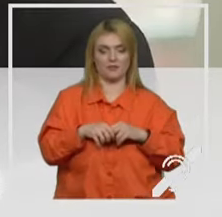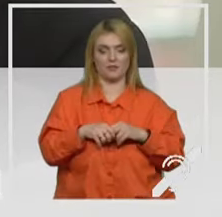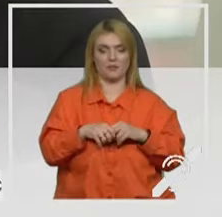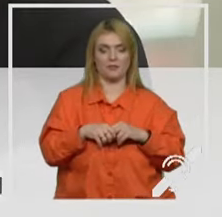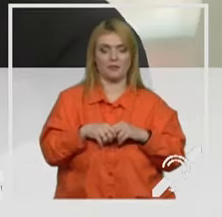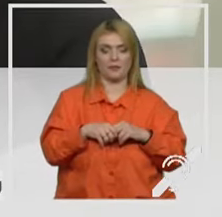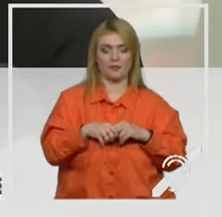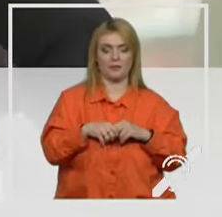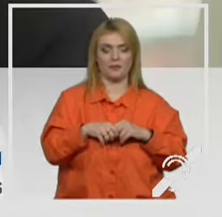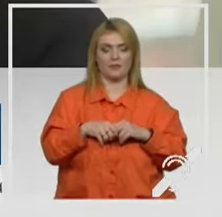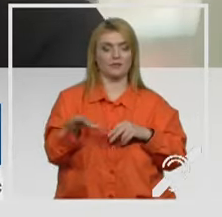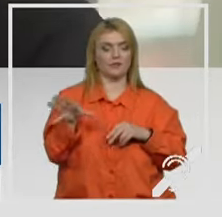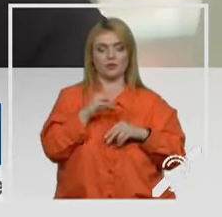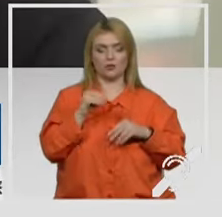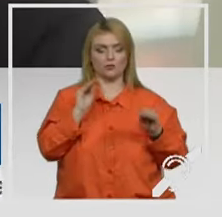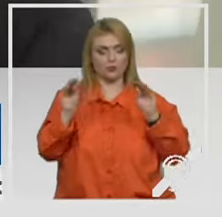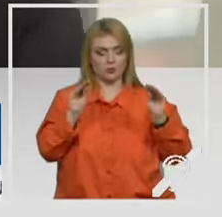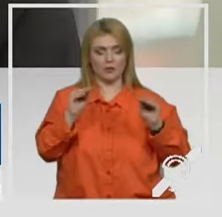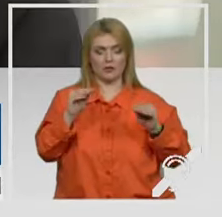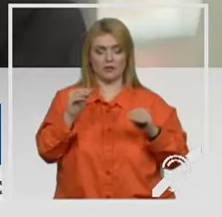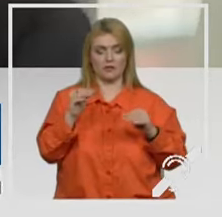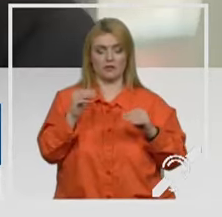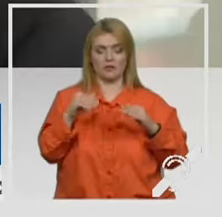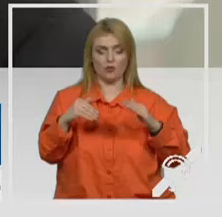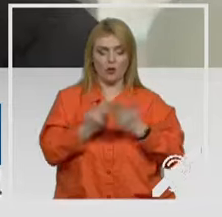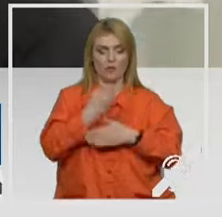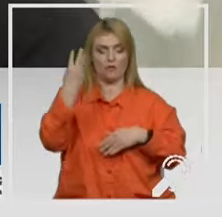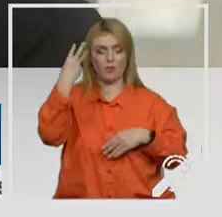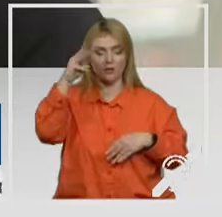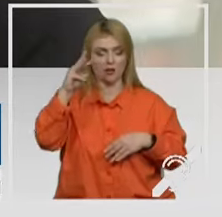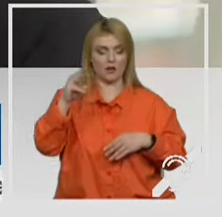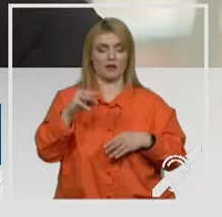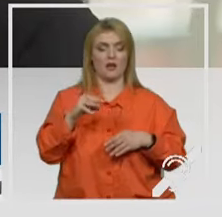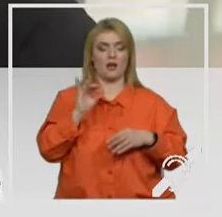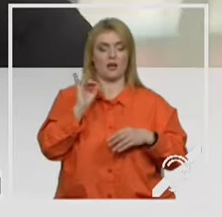crossing point with lots of modern equipment, with many lanes that